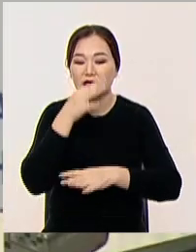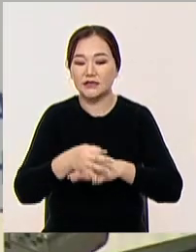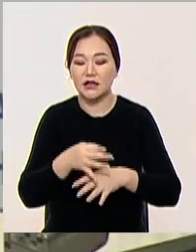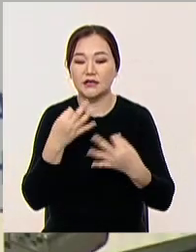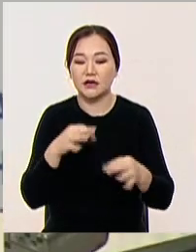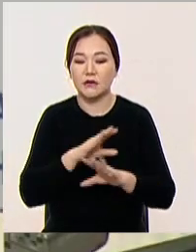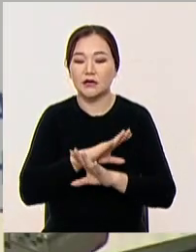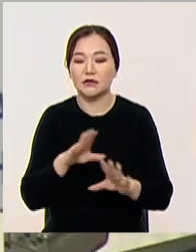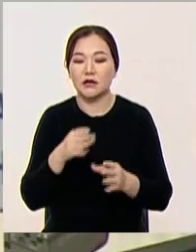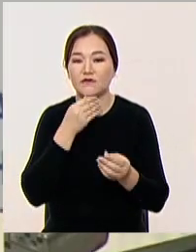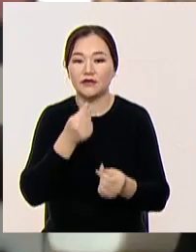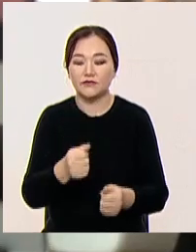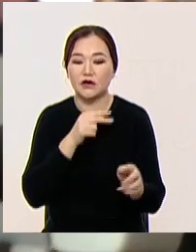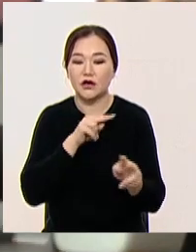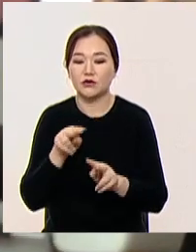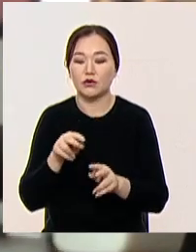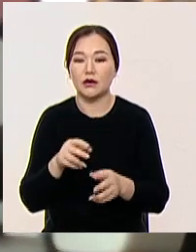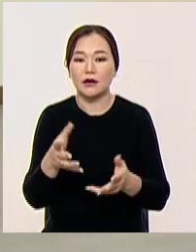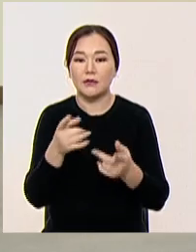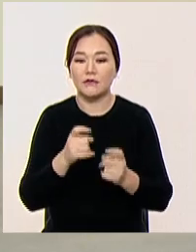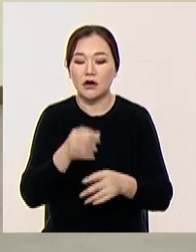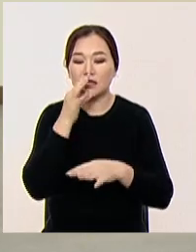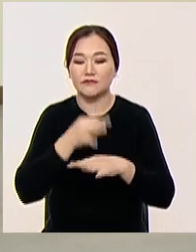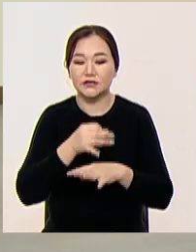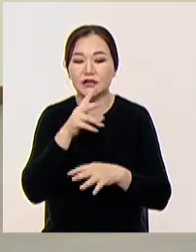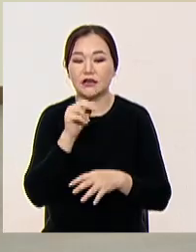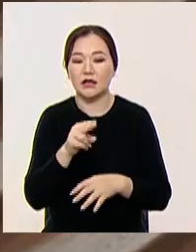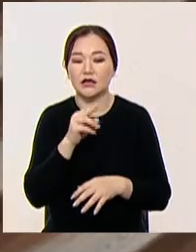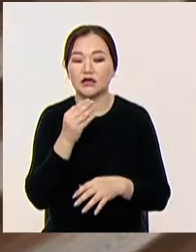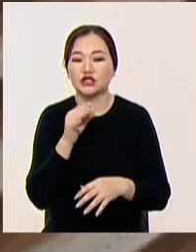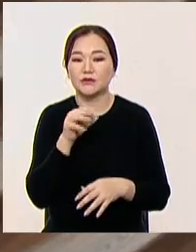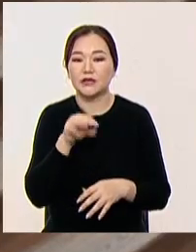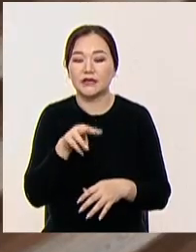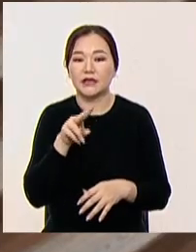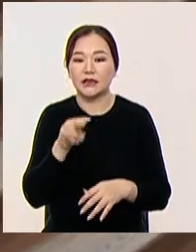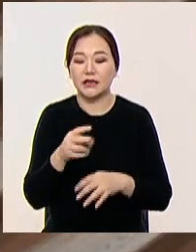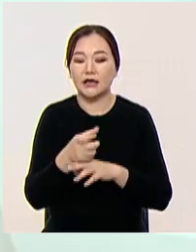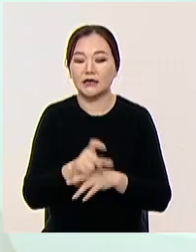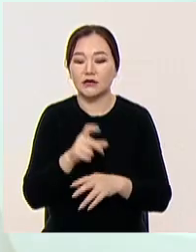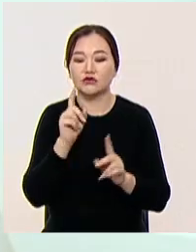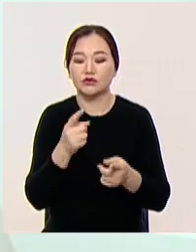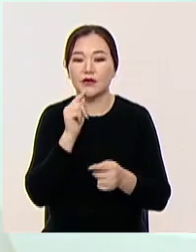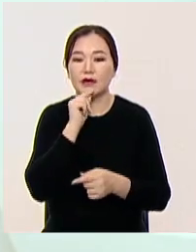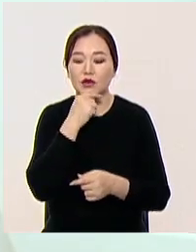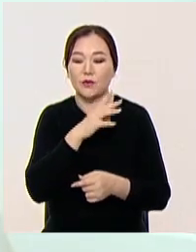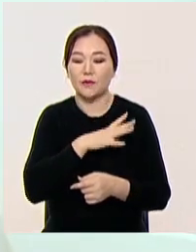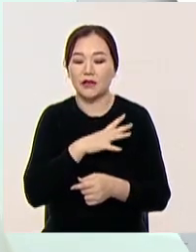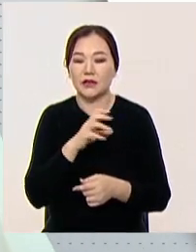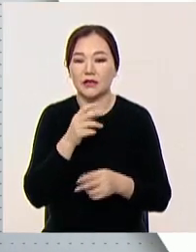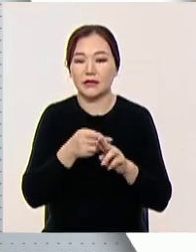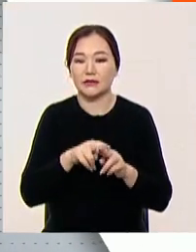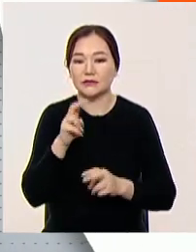позволила производить эффективный контроль. Привлекут ли к ответственности Лакшми Миттала? На чем экономили в Арселор Миттал Темиртау?